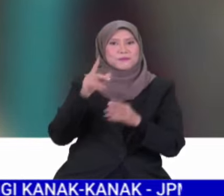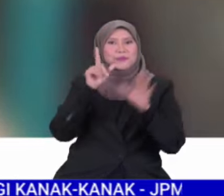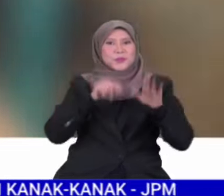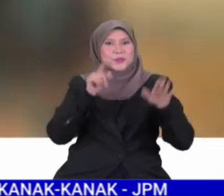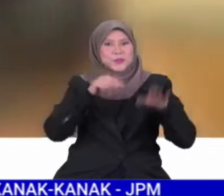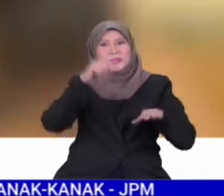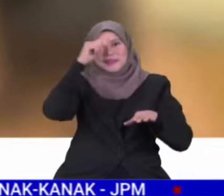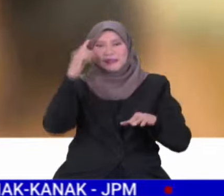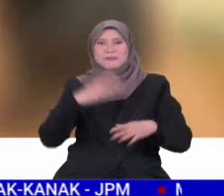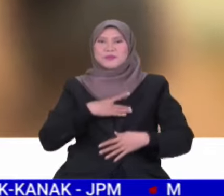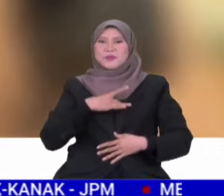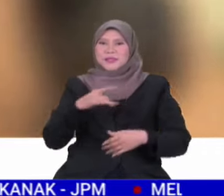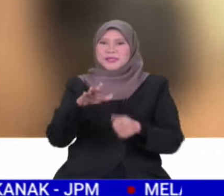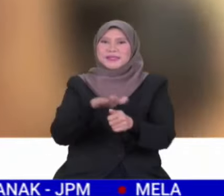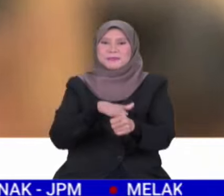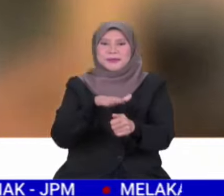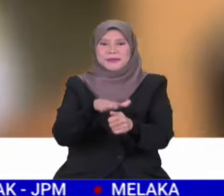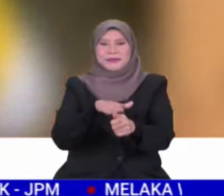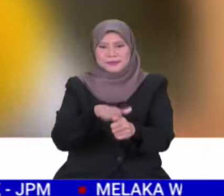juga kelihatan suka dibelai.